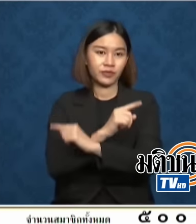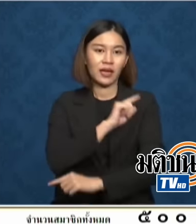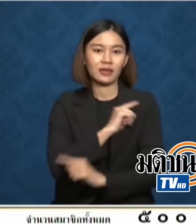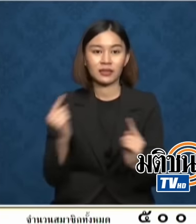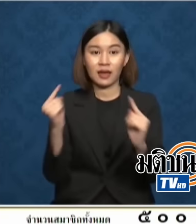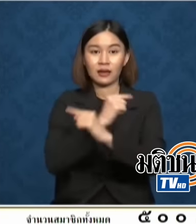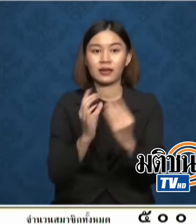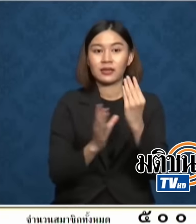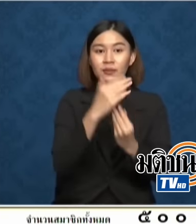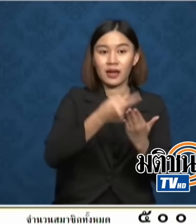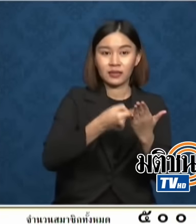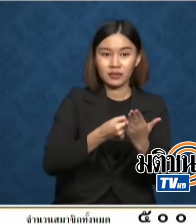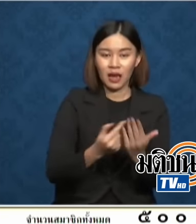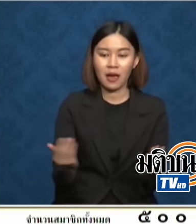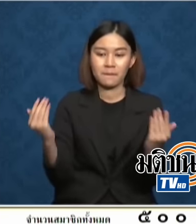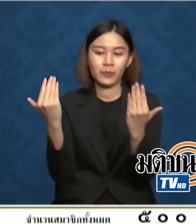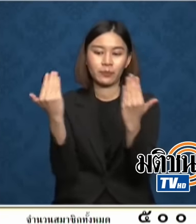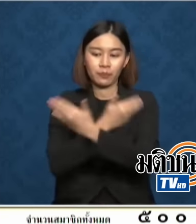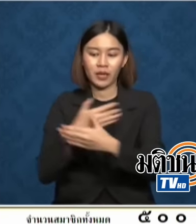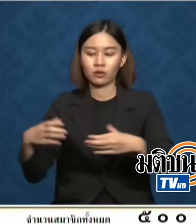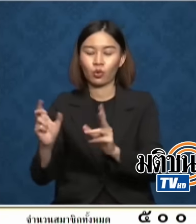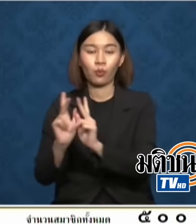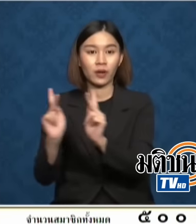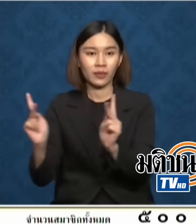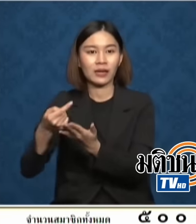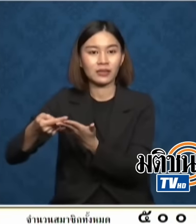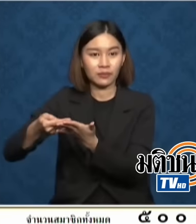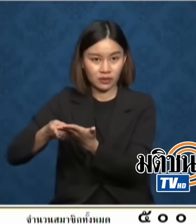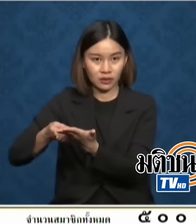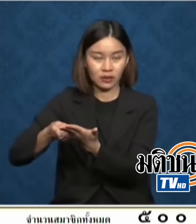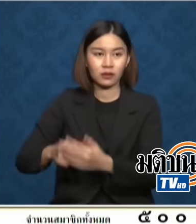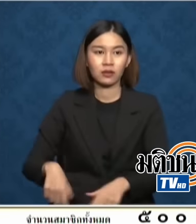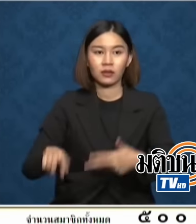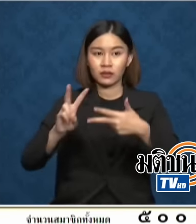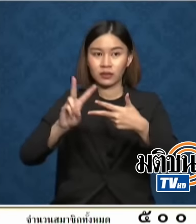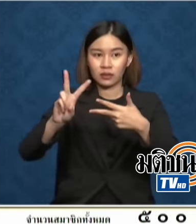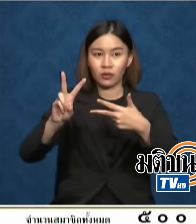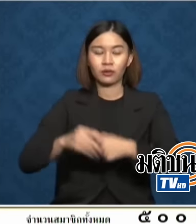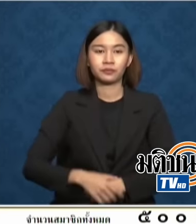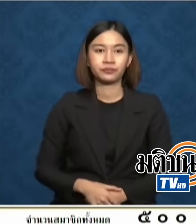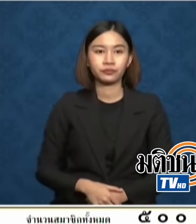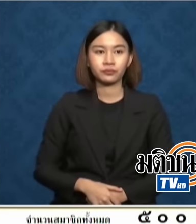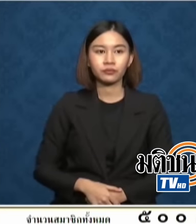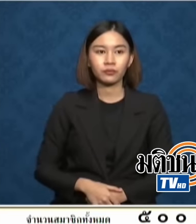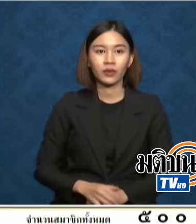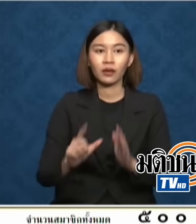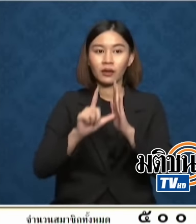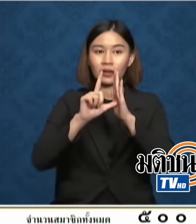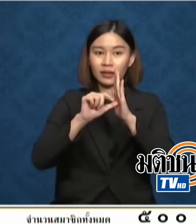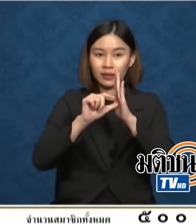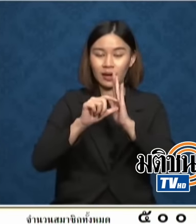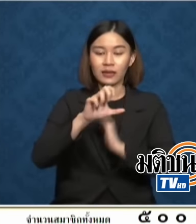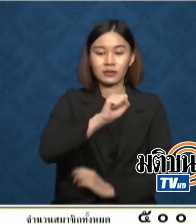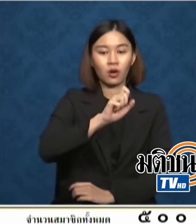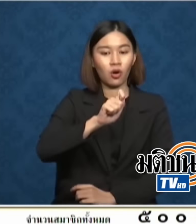จากสภาที่ปรึกษาก็เปลี่ยนมาเป็นคณะกรรมการที่ปรึกษาข้อที่2คือให้เลขาธิการส